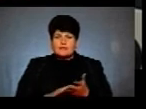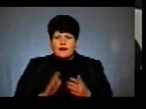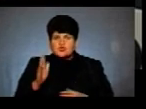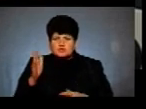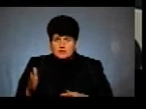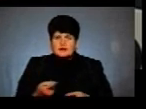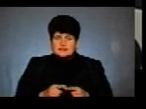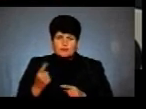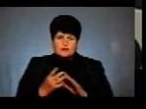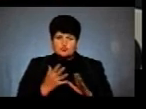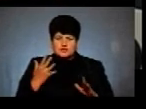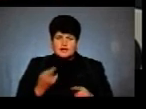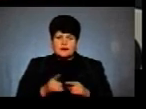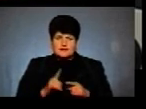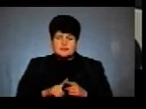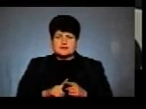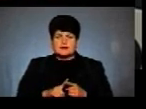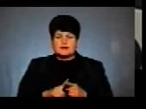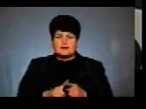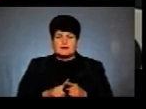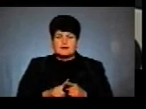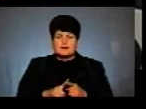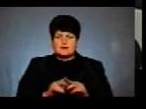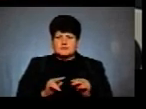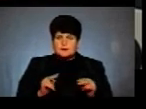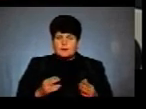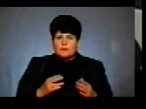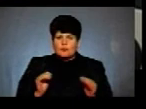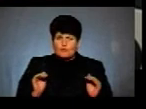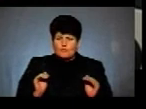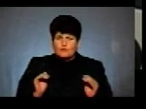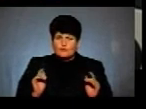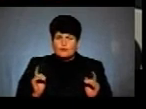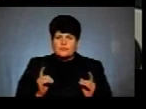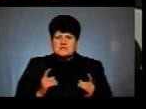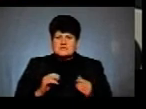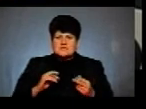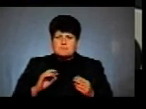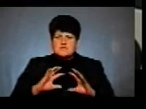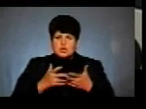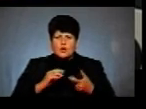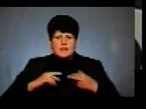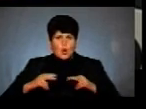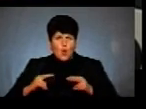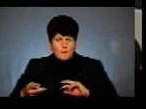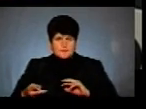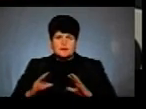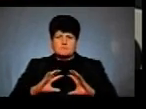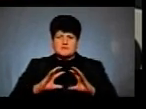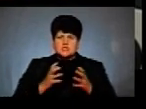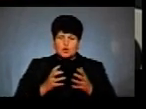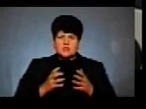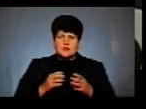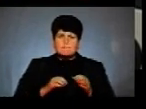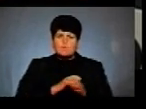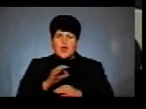першу чергу, дійсно, академічна мобільність, як було вже згадано паном Богданом. Це міжнародний досвід, міжнародний обмін, це міжнародні проекти,